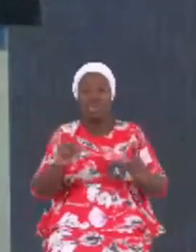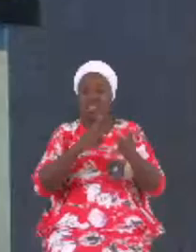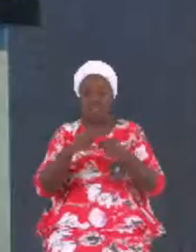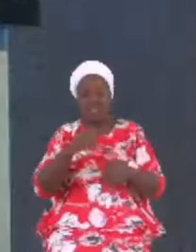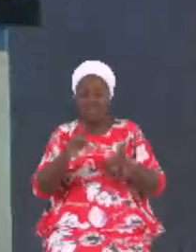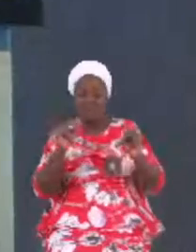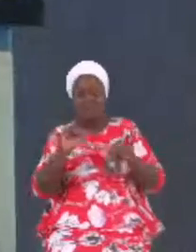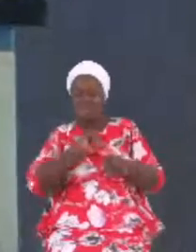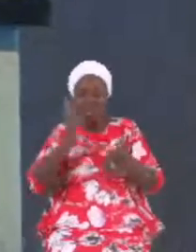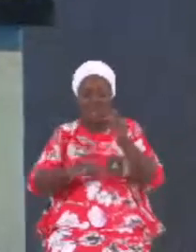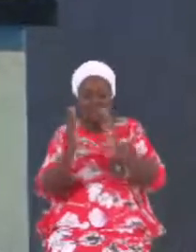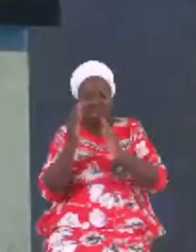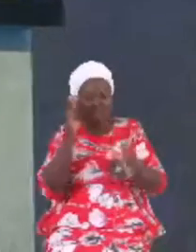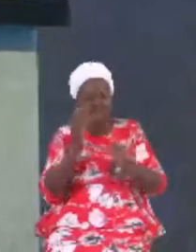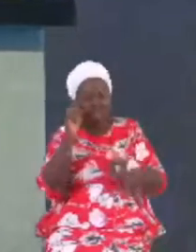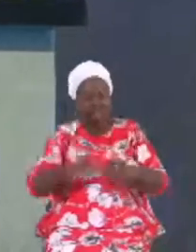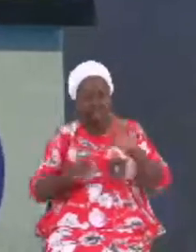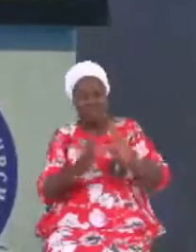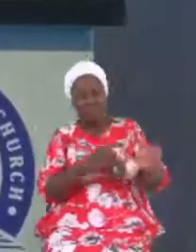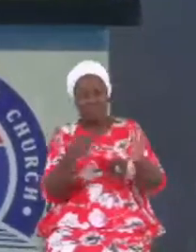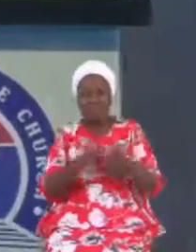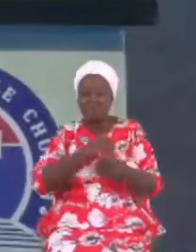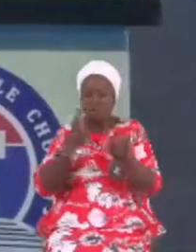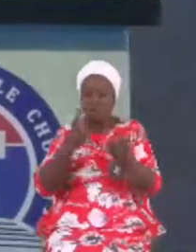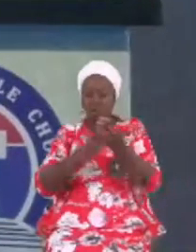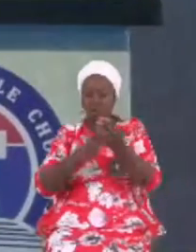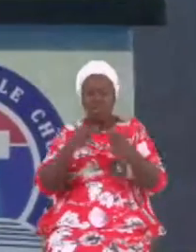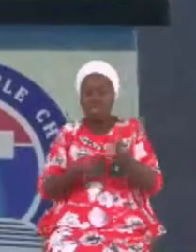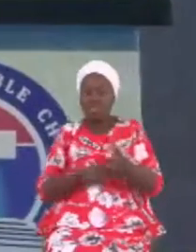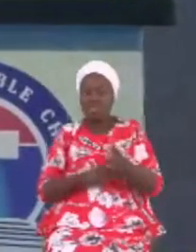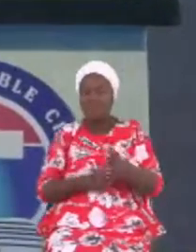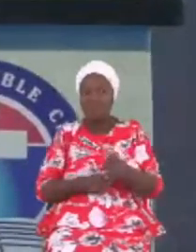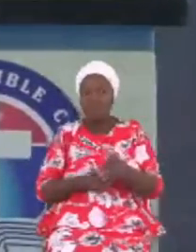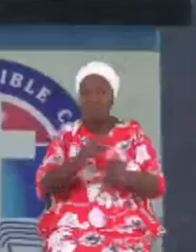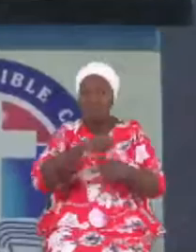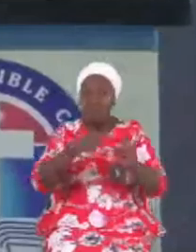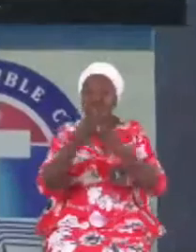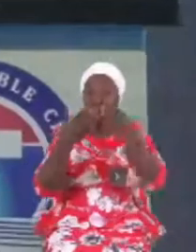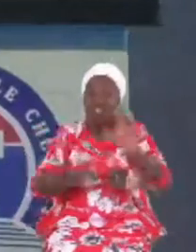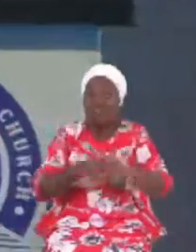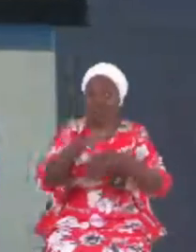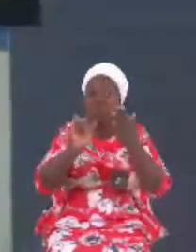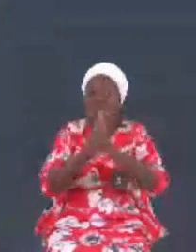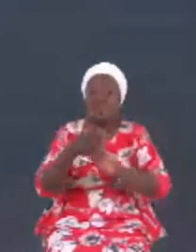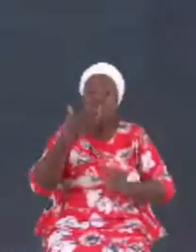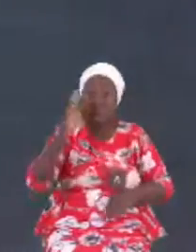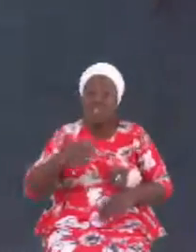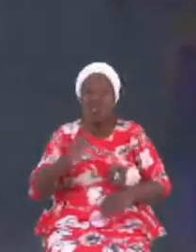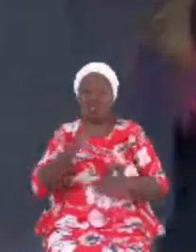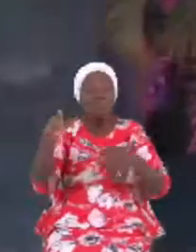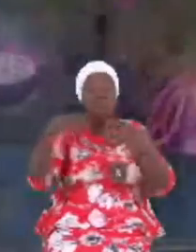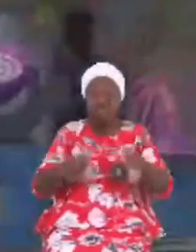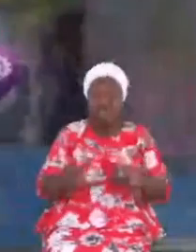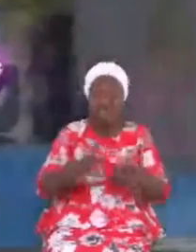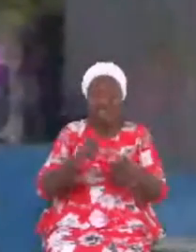ça. Je m'attache à cela. Quand tu vas mourir, la fornication va finir. L'idolâtrie va finir. Ça, c'est sur la